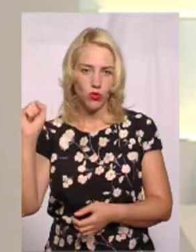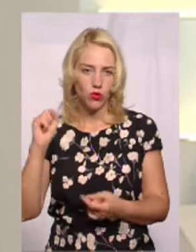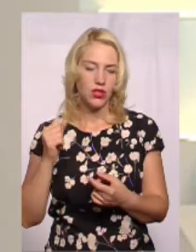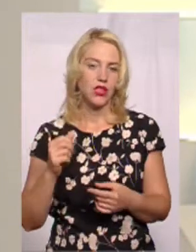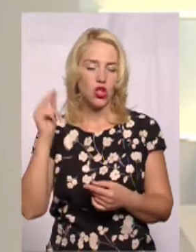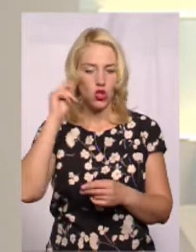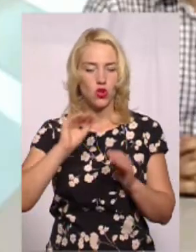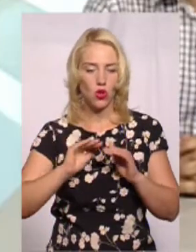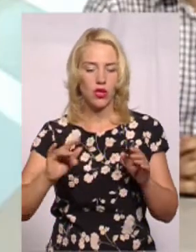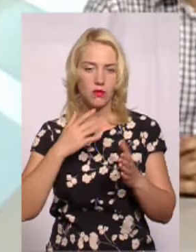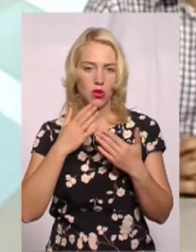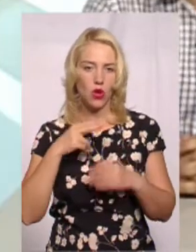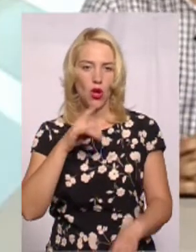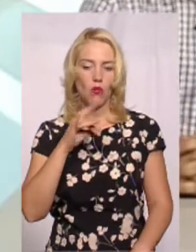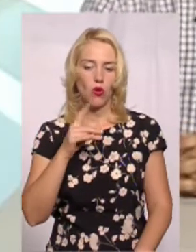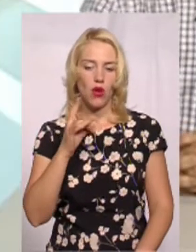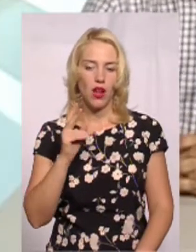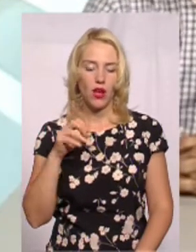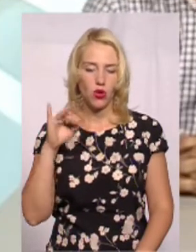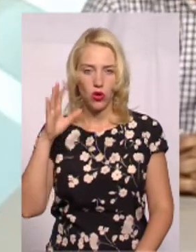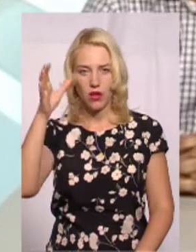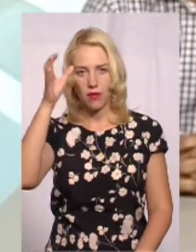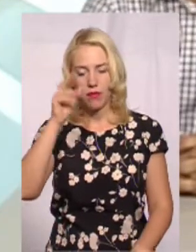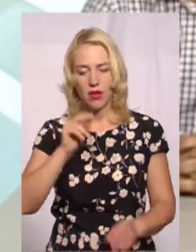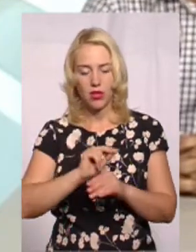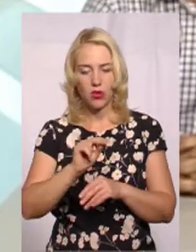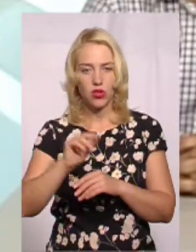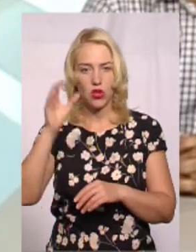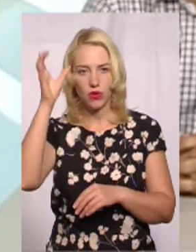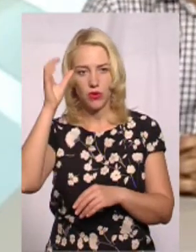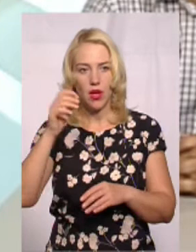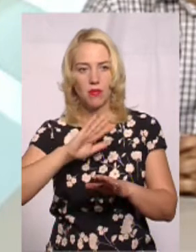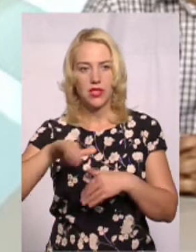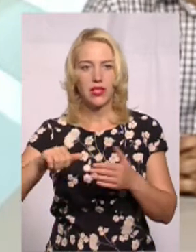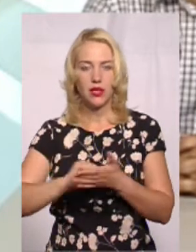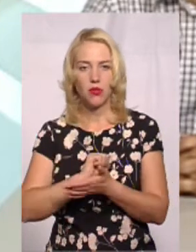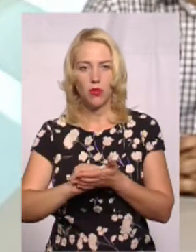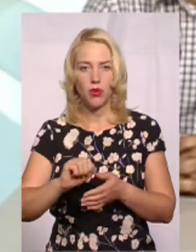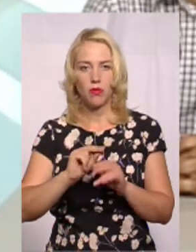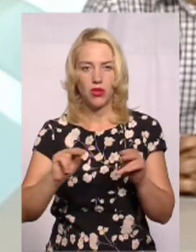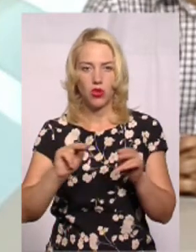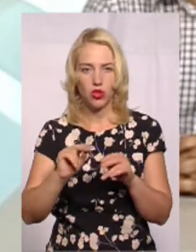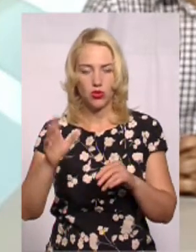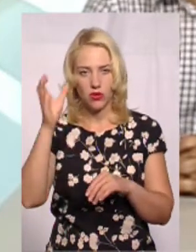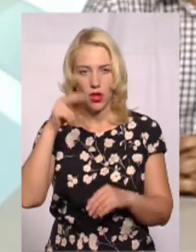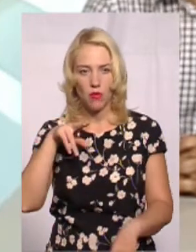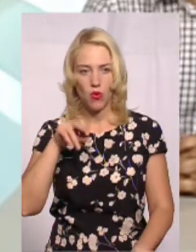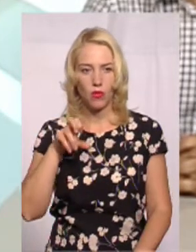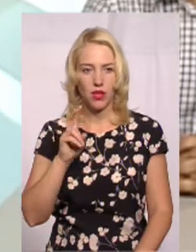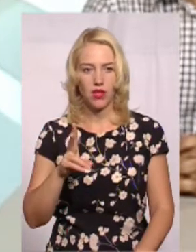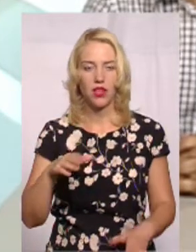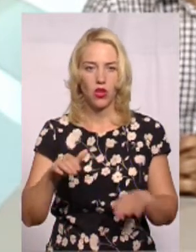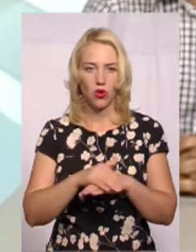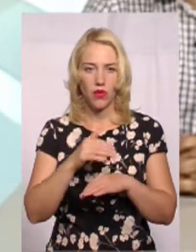із проректором з науково-методичної роботи Хмельницького обласного інституту післядипломної педагогічної освіти Олександром Попиком. Добрий